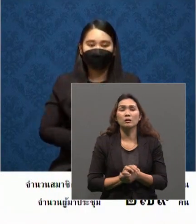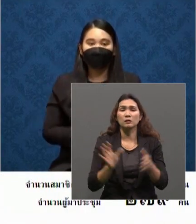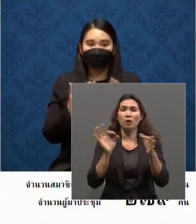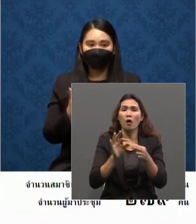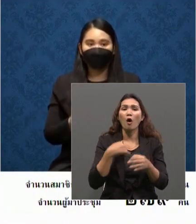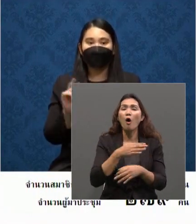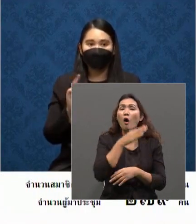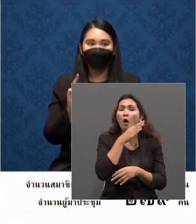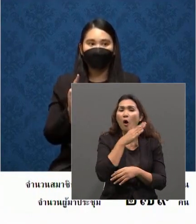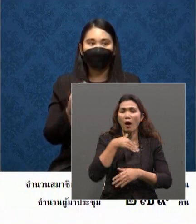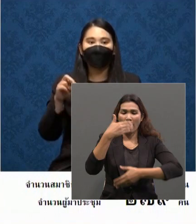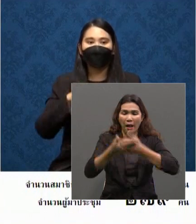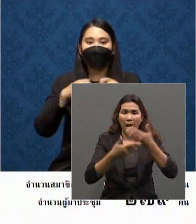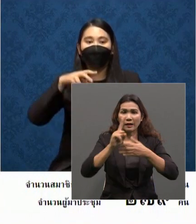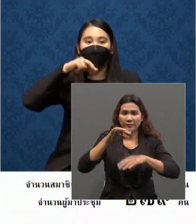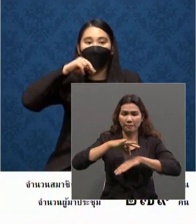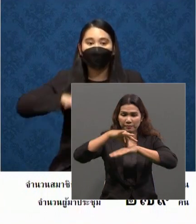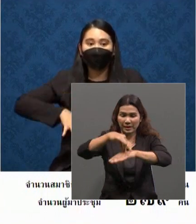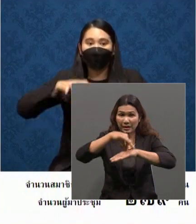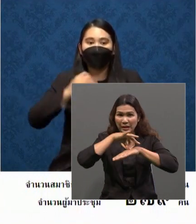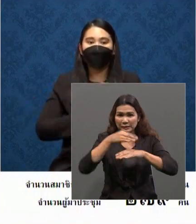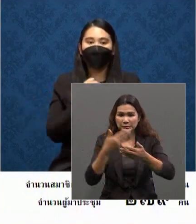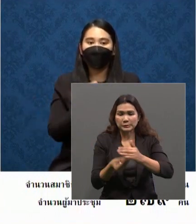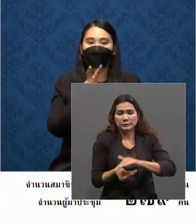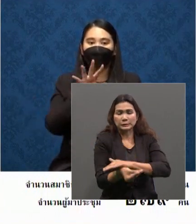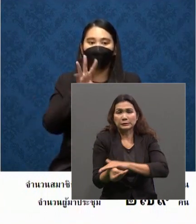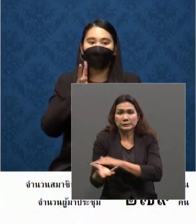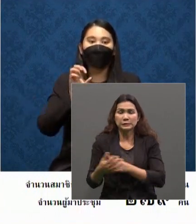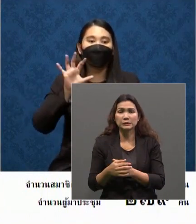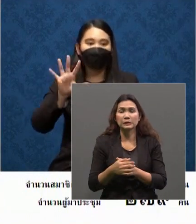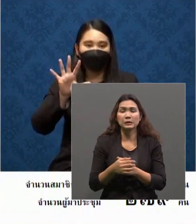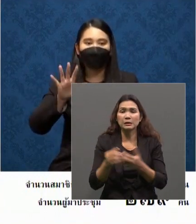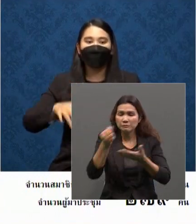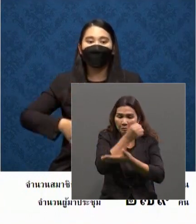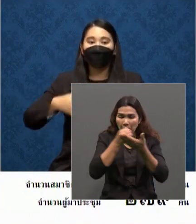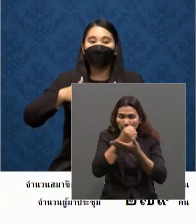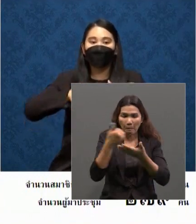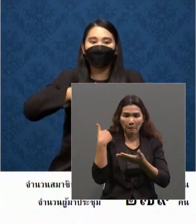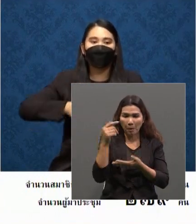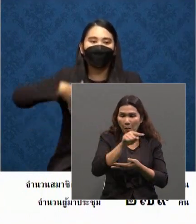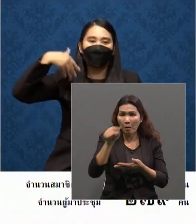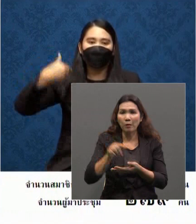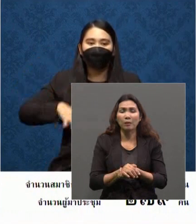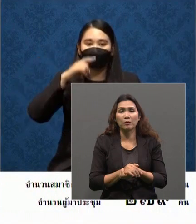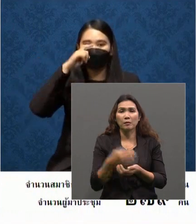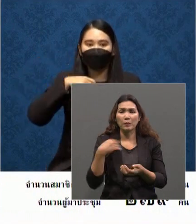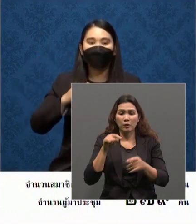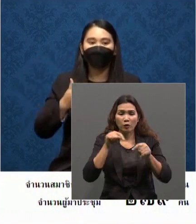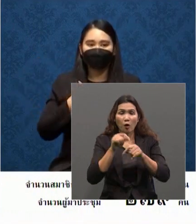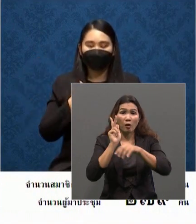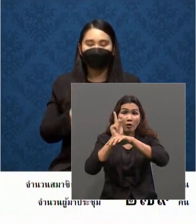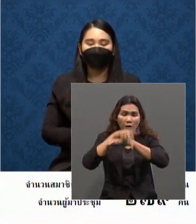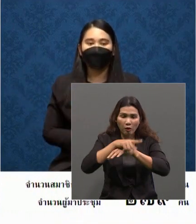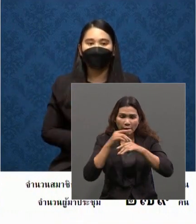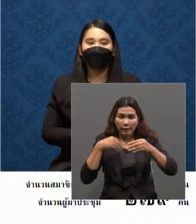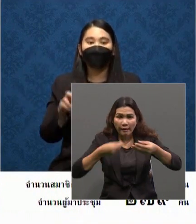ายตำแหน่งอบายมุขครบวงจรปัญหายาเสพติดที่ระบาดทุกพื้นที่พนันออนไลน์รวมถึงเรื่